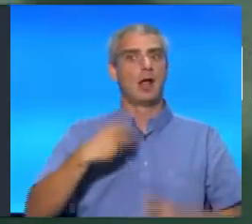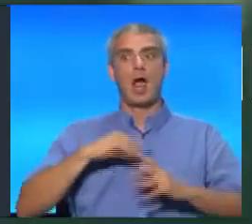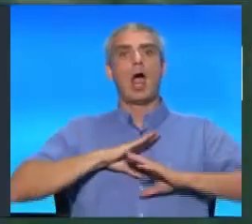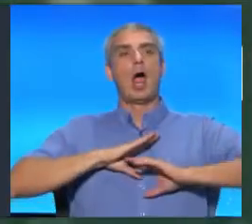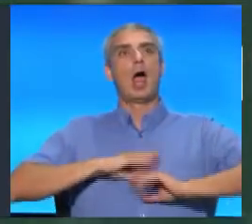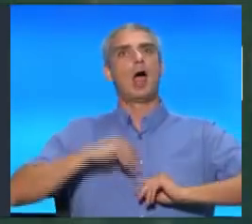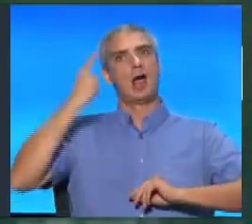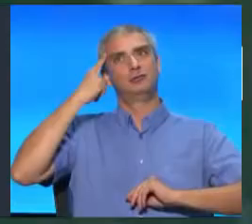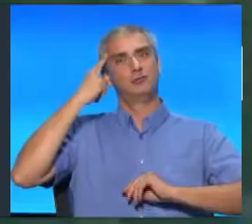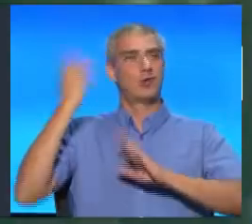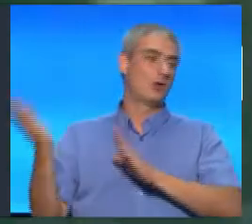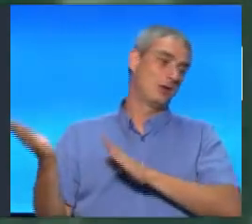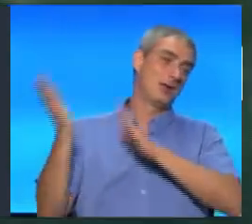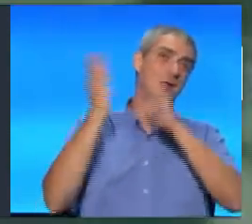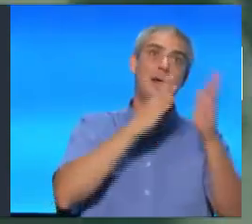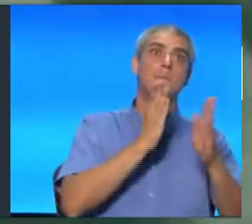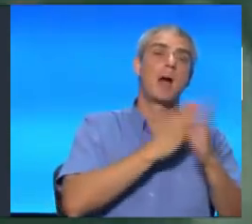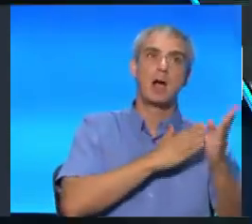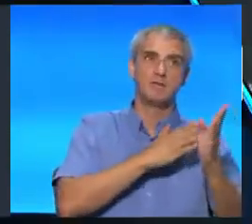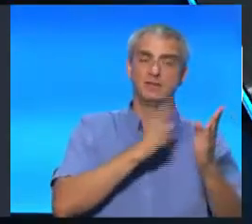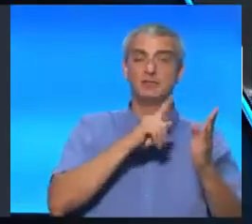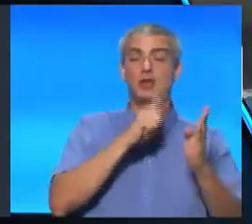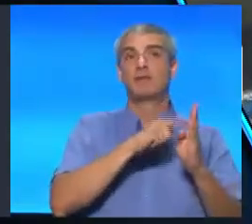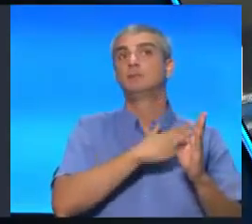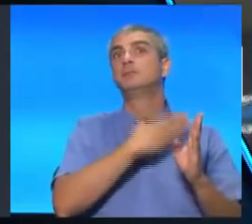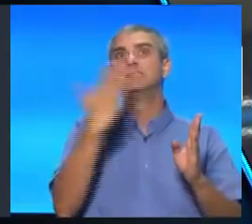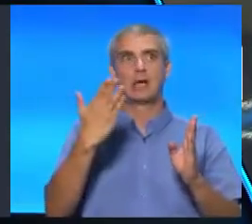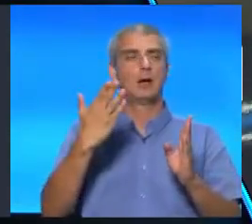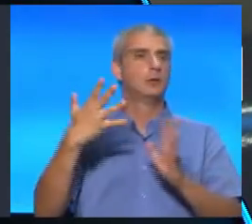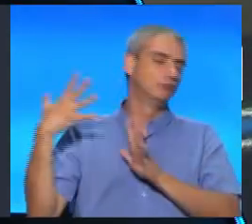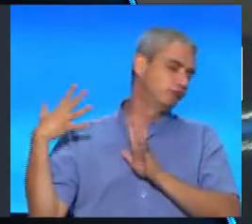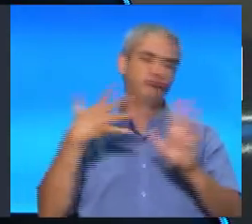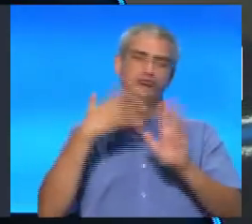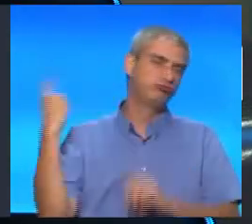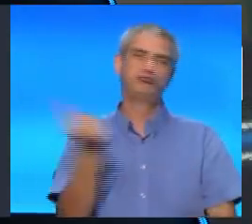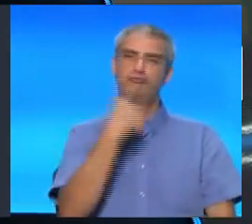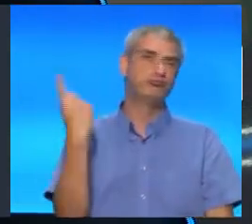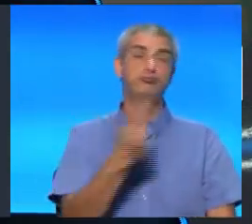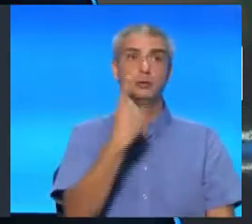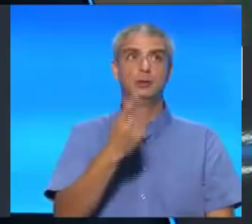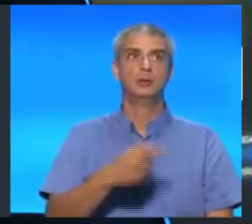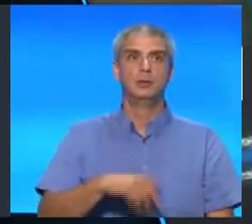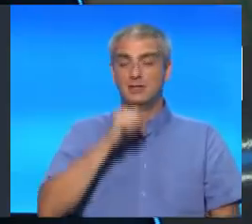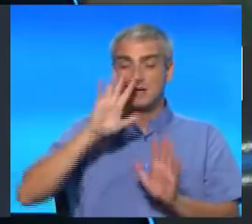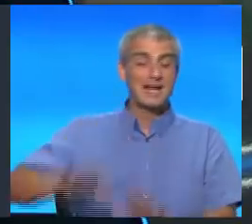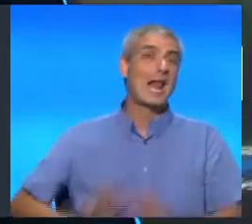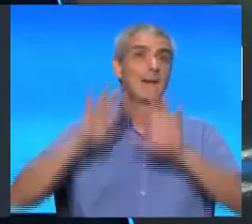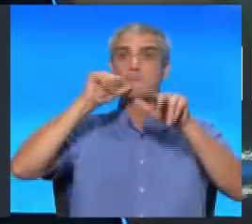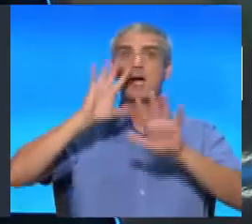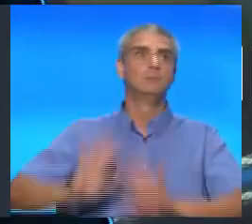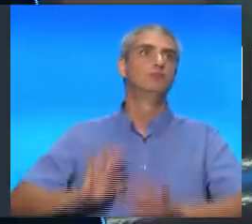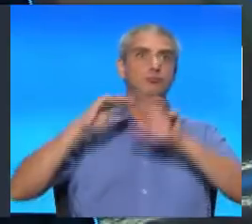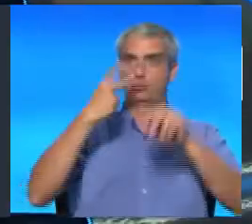ששמעו שהנתיב יהיה לאורך הצד המערבי. הצד המזרחי עכשיו תחת מתקפה, רוחות ערות, גלי הים עולים שם. אנחנו רואים את זה